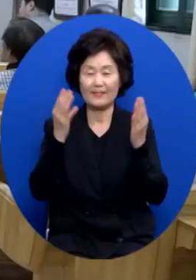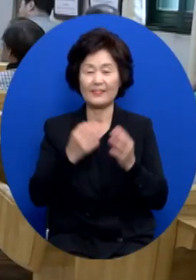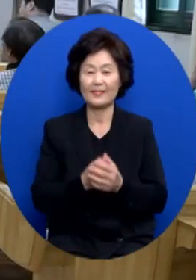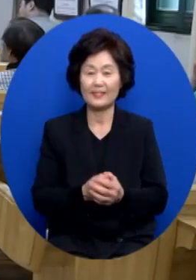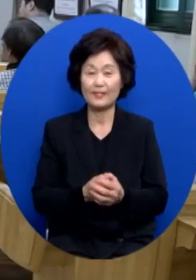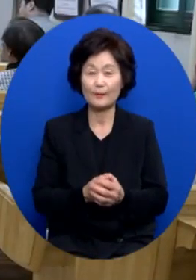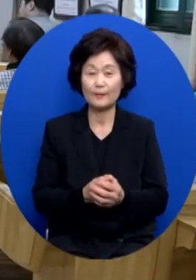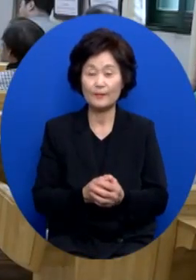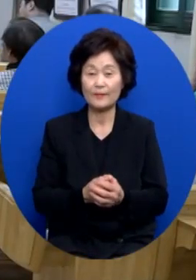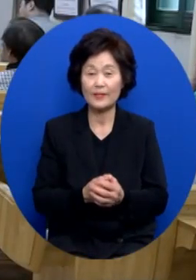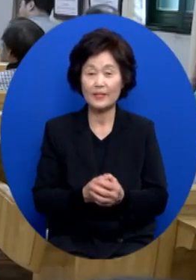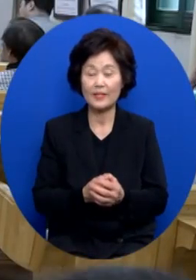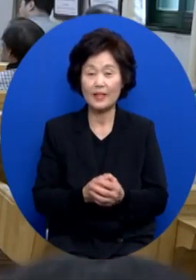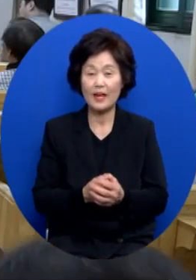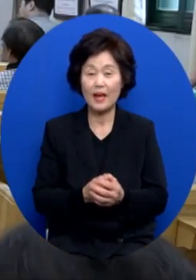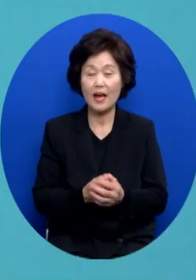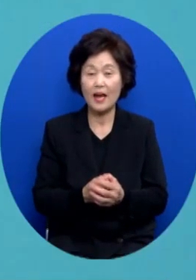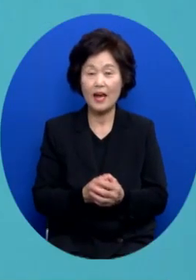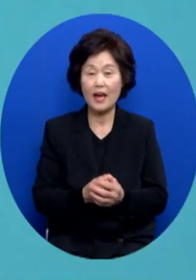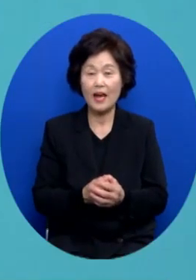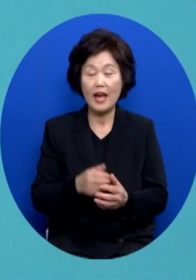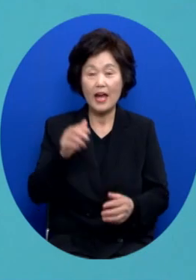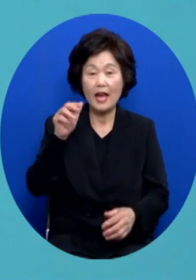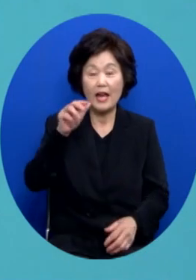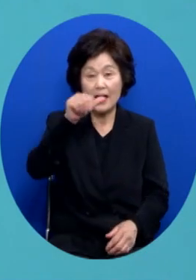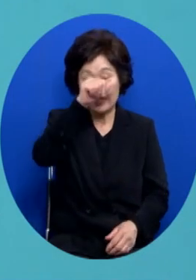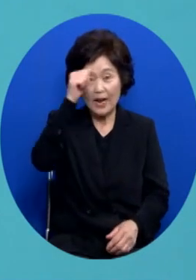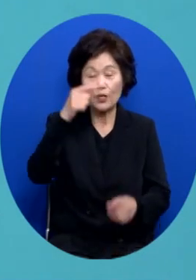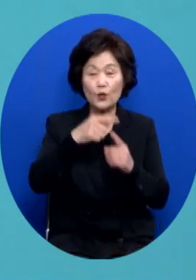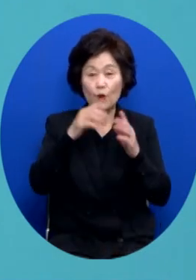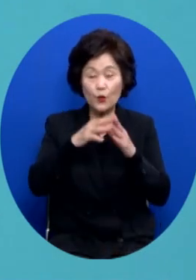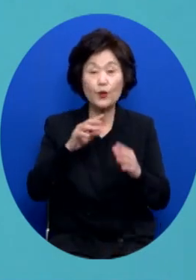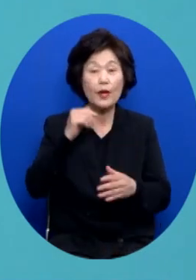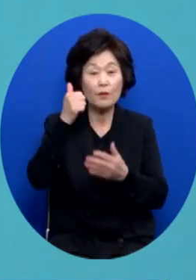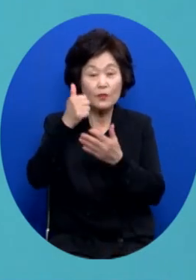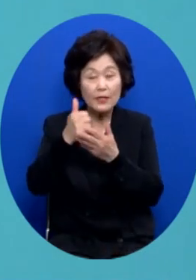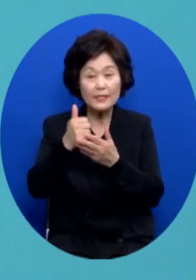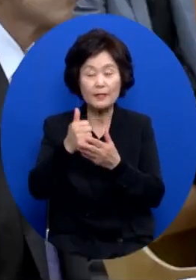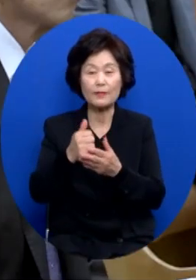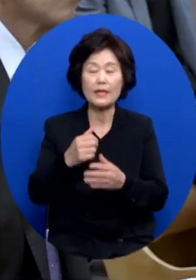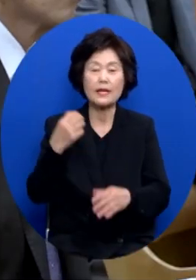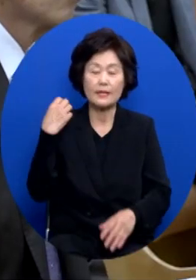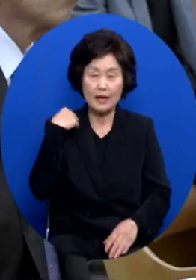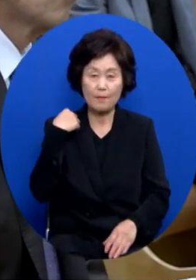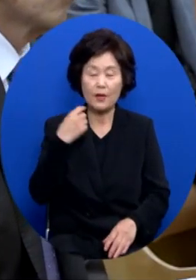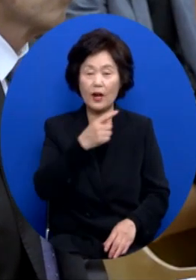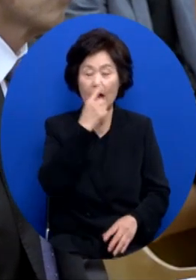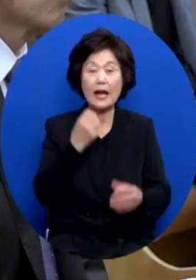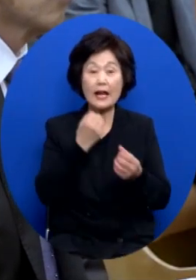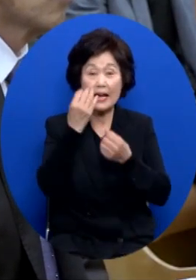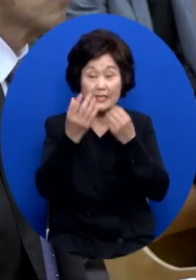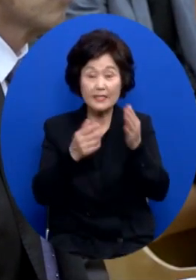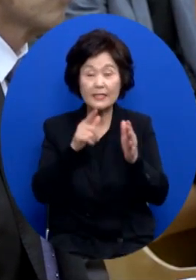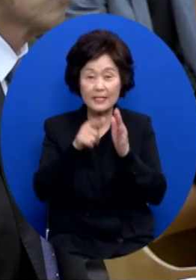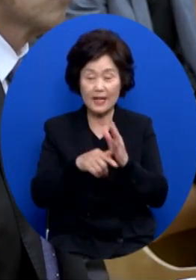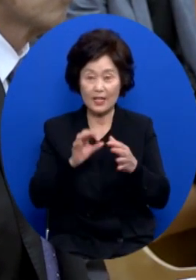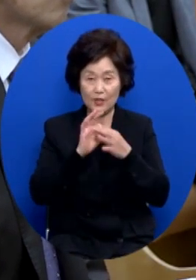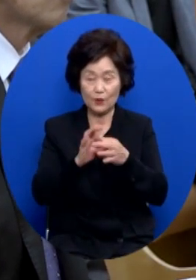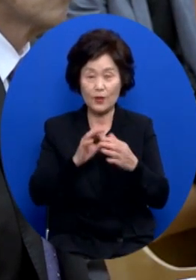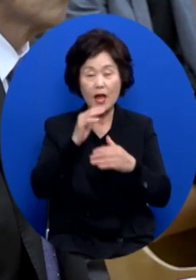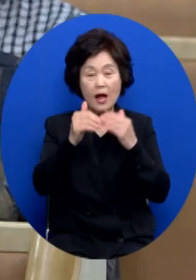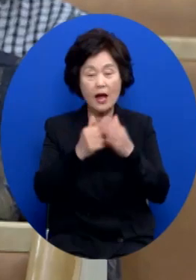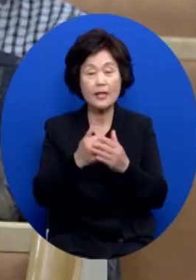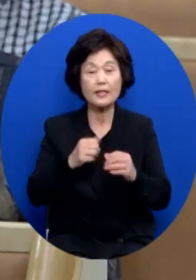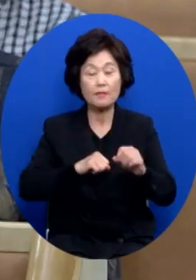진행했습니다 인사말을 전한 학성 장로교회 정효영 목사는 찬양과 간증의 시간을 통해 하나님의 역사를